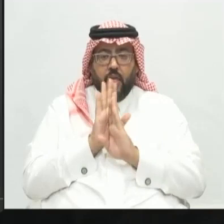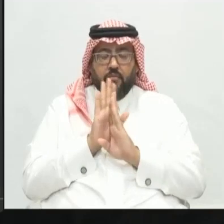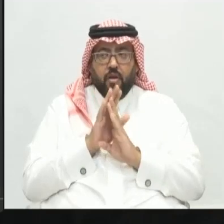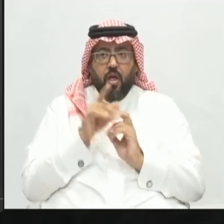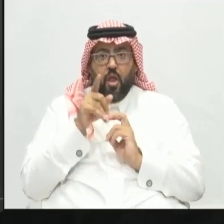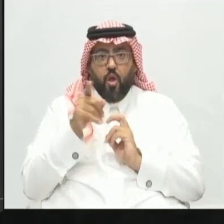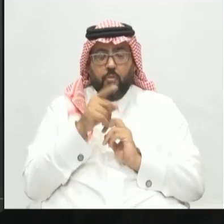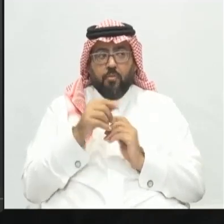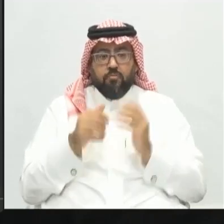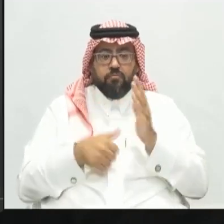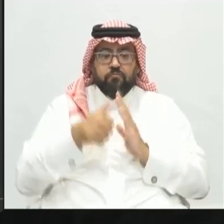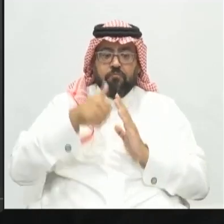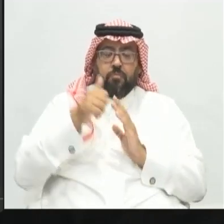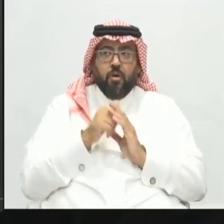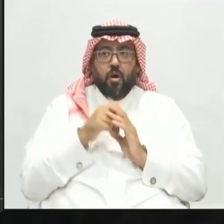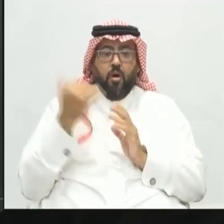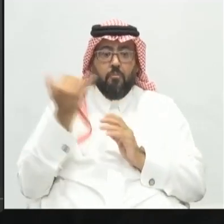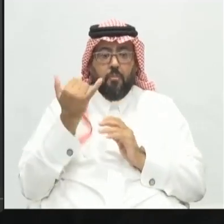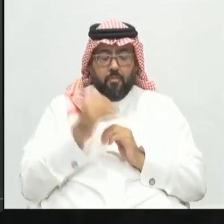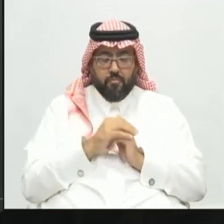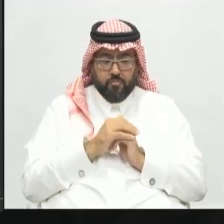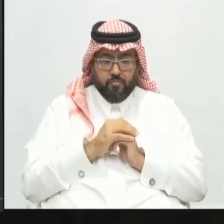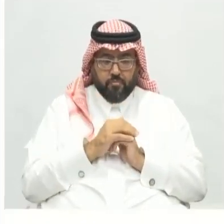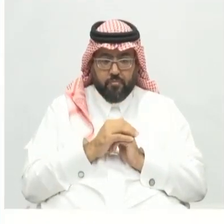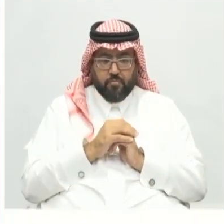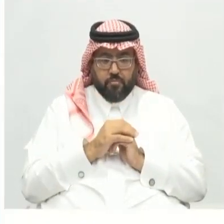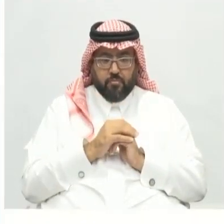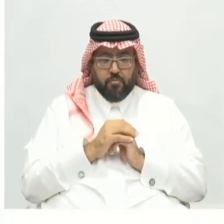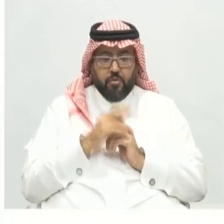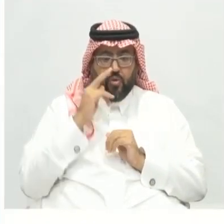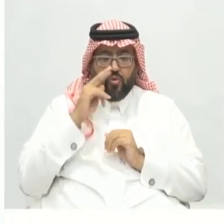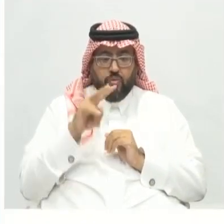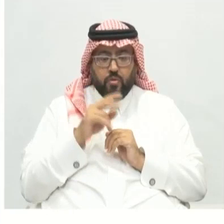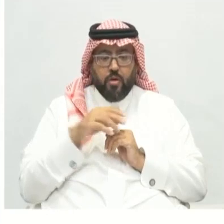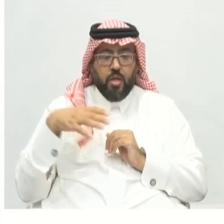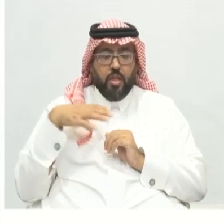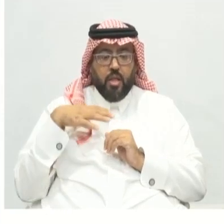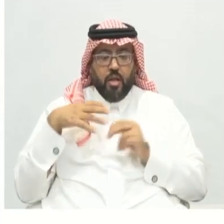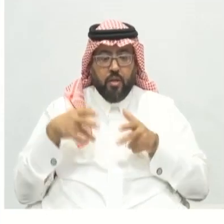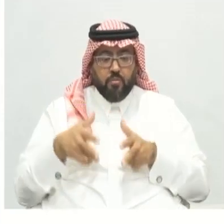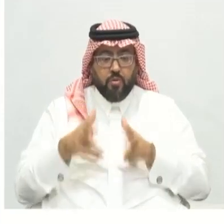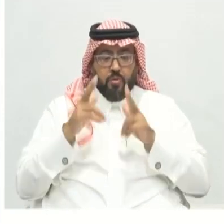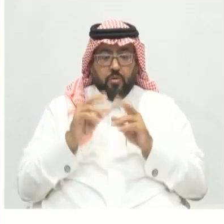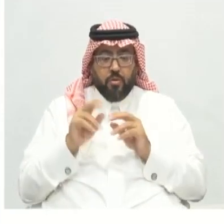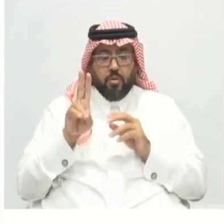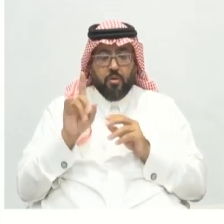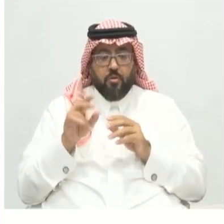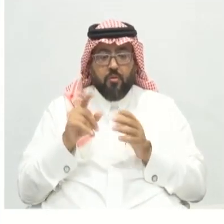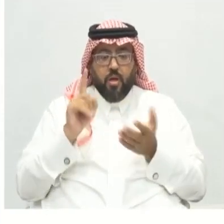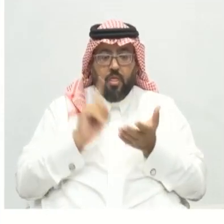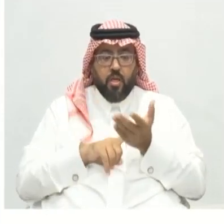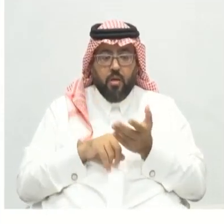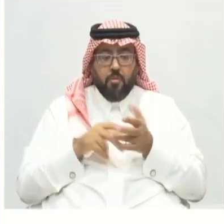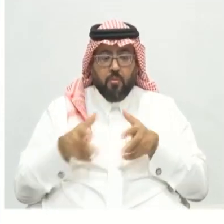لهم لانجاز مهامهم ما رايك في اداره المشروع انها تقتصر على التحكم